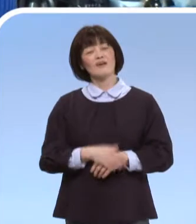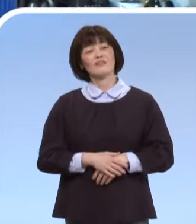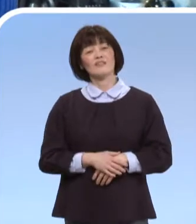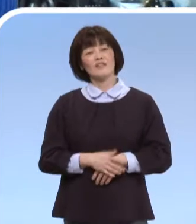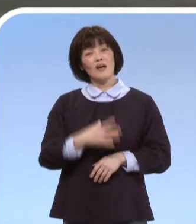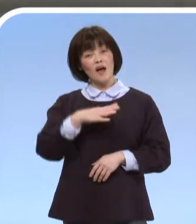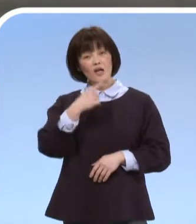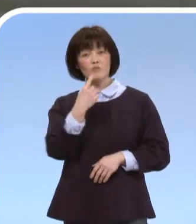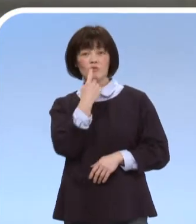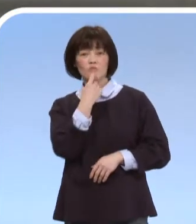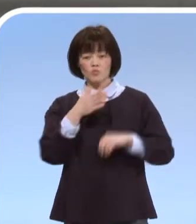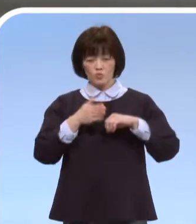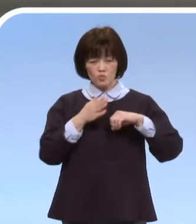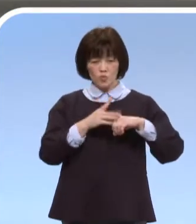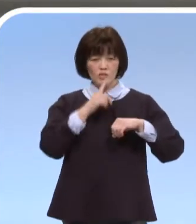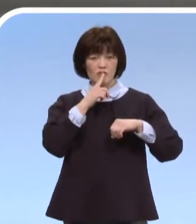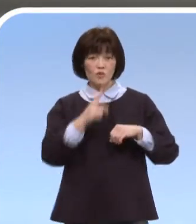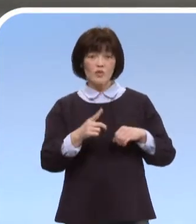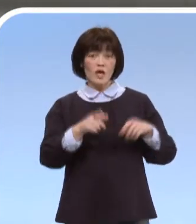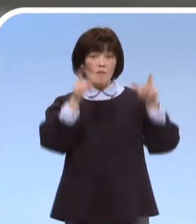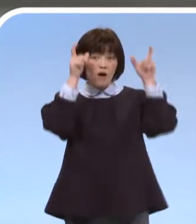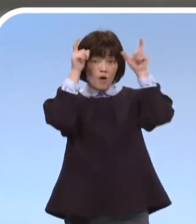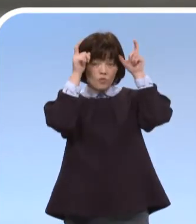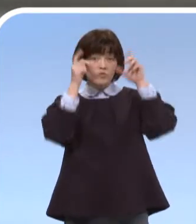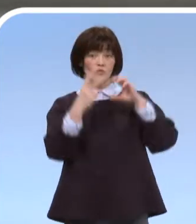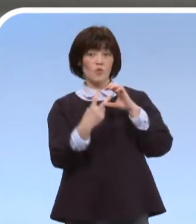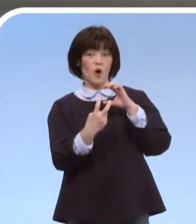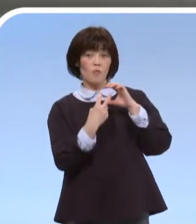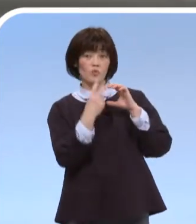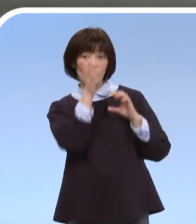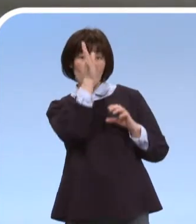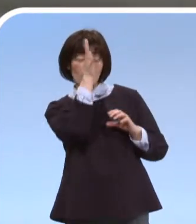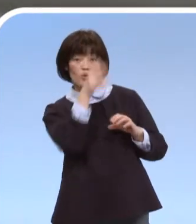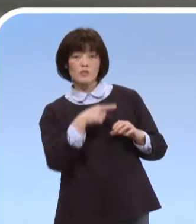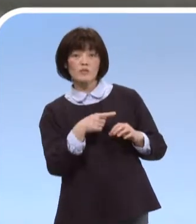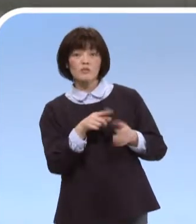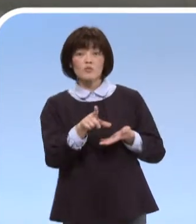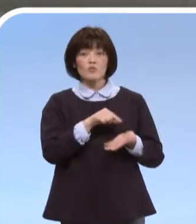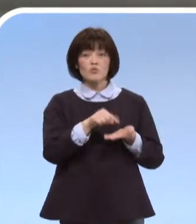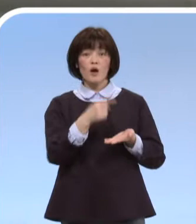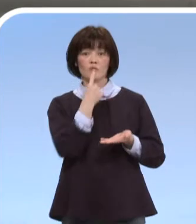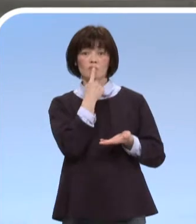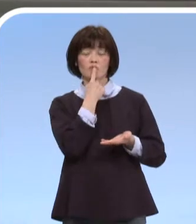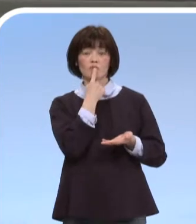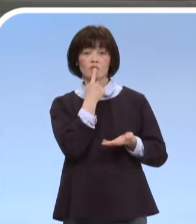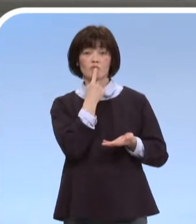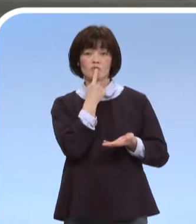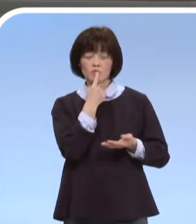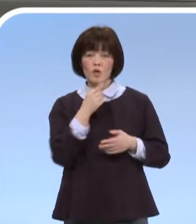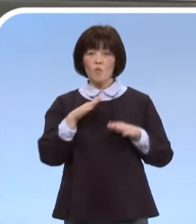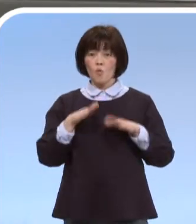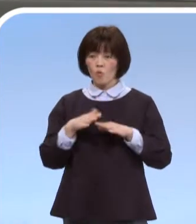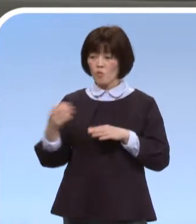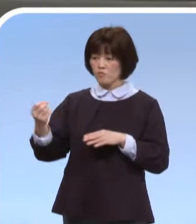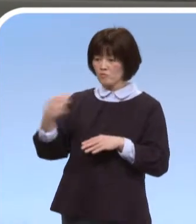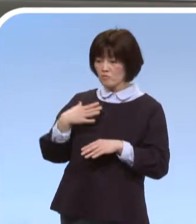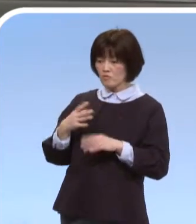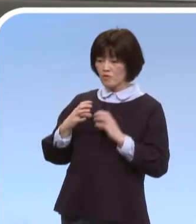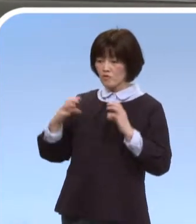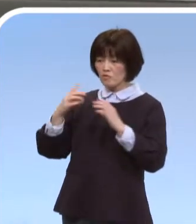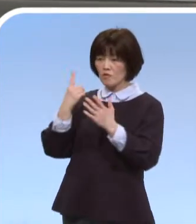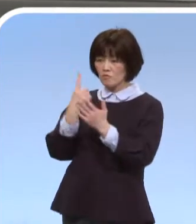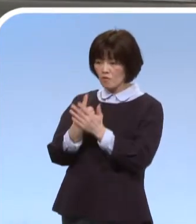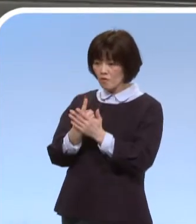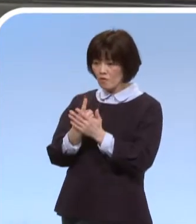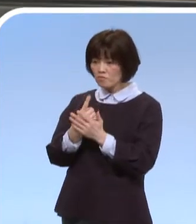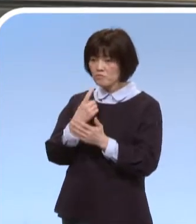最初はもう僕自身料理自体に動物性食品食材っていうのを必ず使ってたので、はい、それが聞いた時に